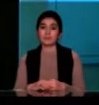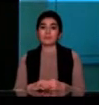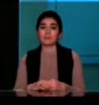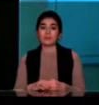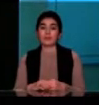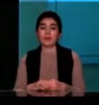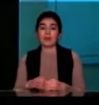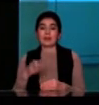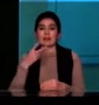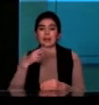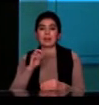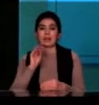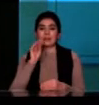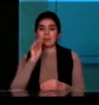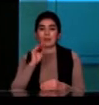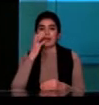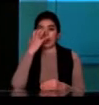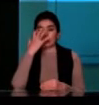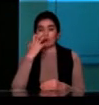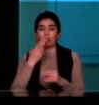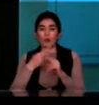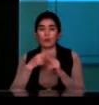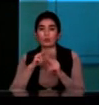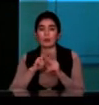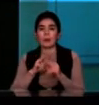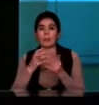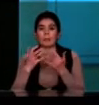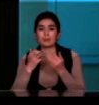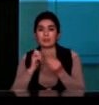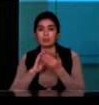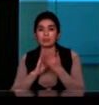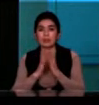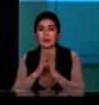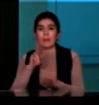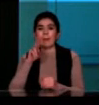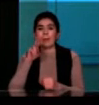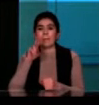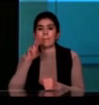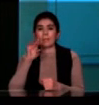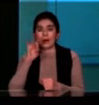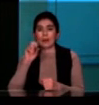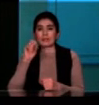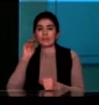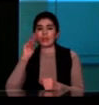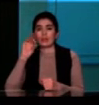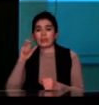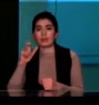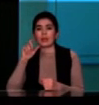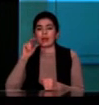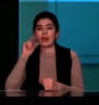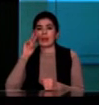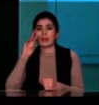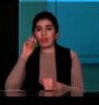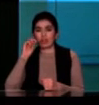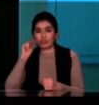Итак, для вставки рисунка в веб-страницу применяется непарный тег img от слова image